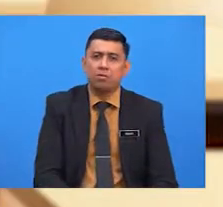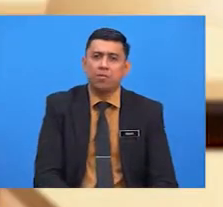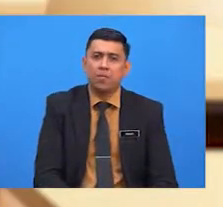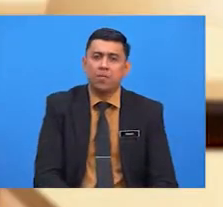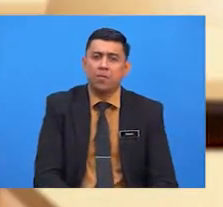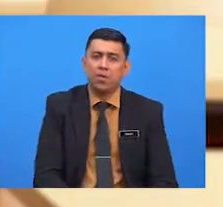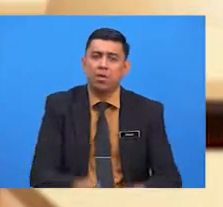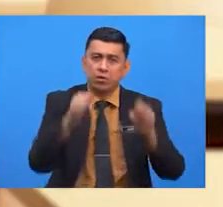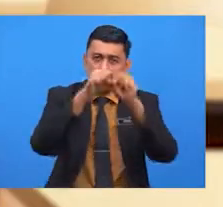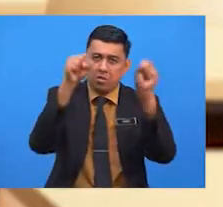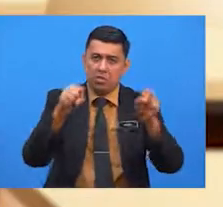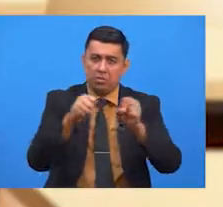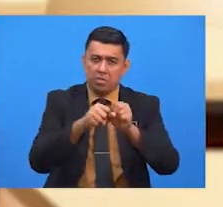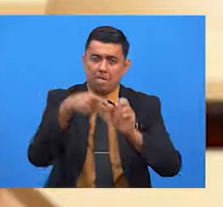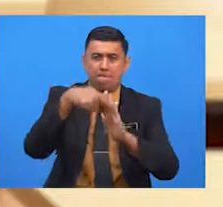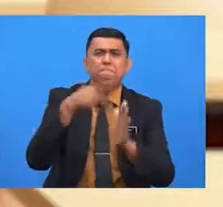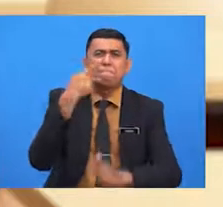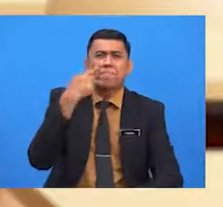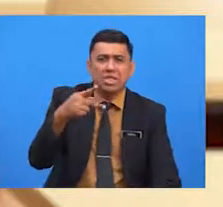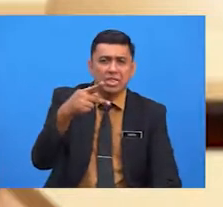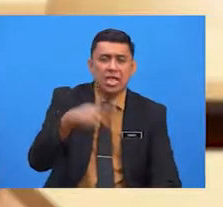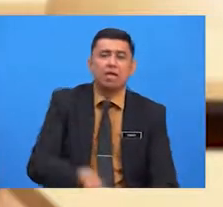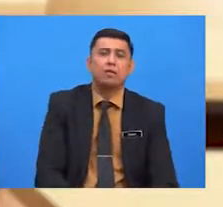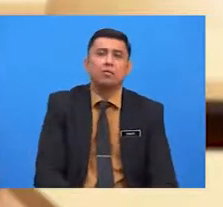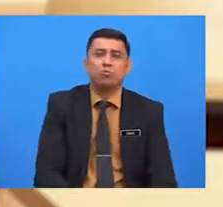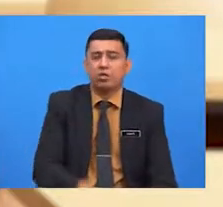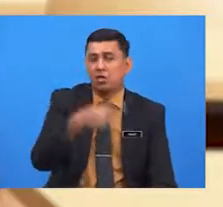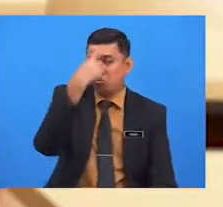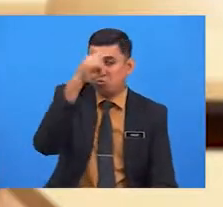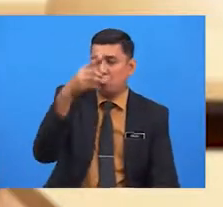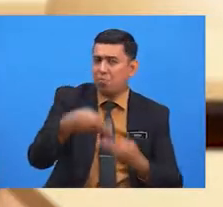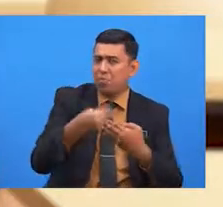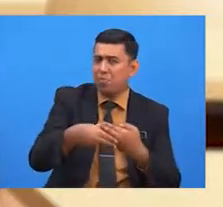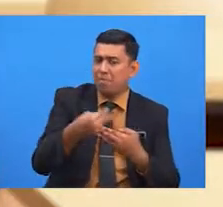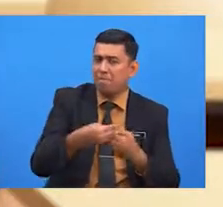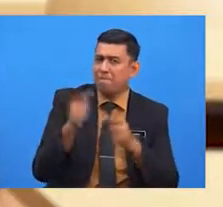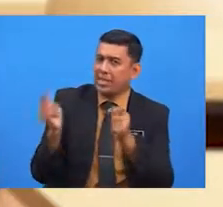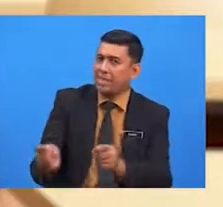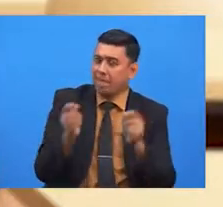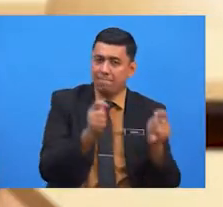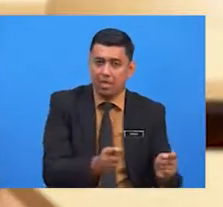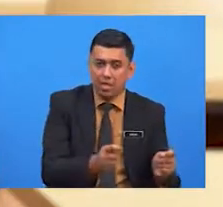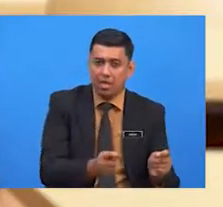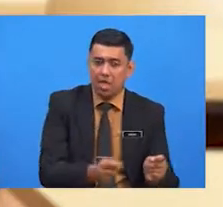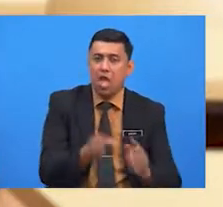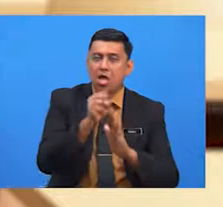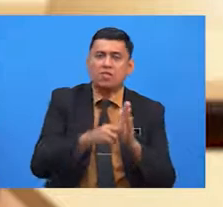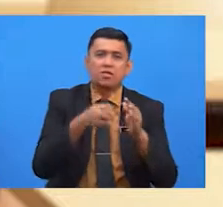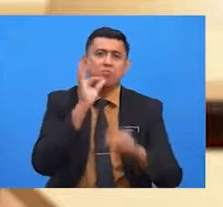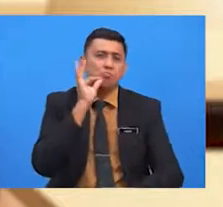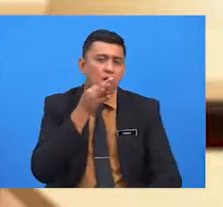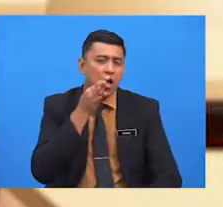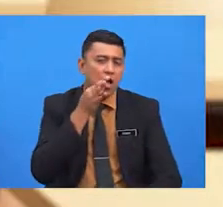sistem pemerintahan wujud disebabkan untuk memudahkan pentadbiran sesebuah masyarakat